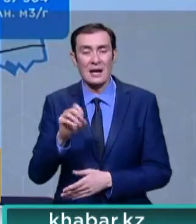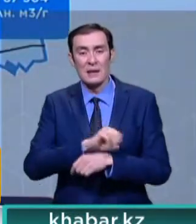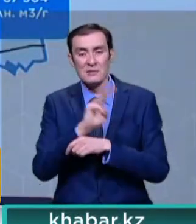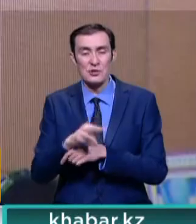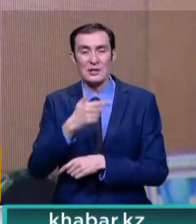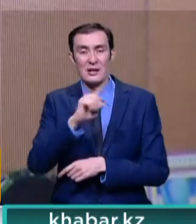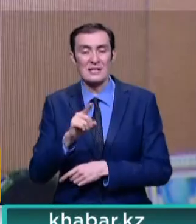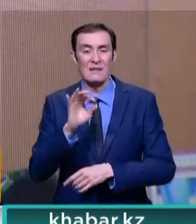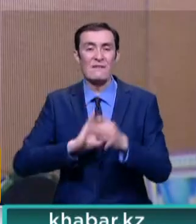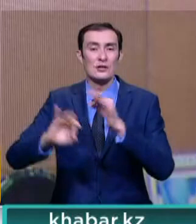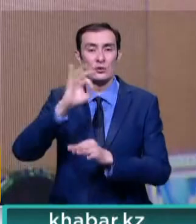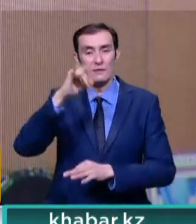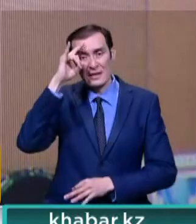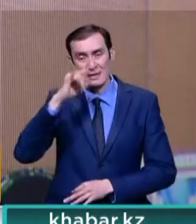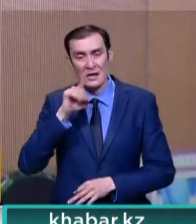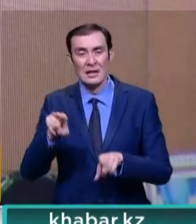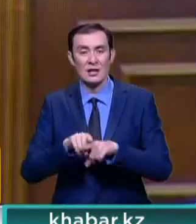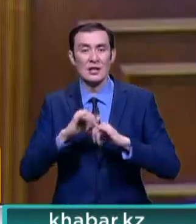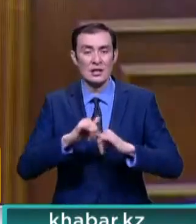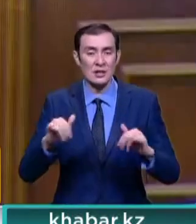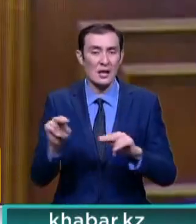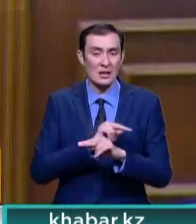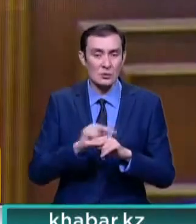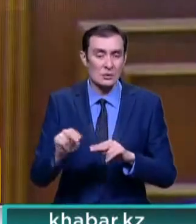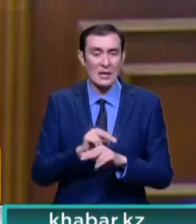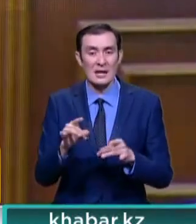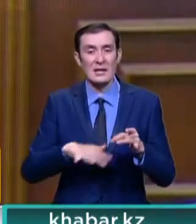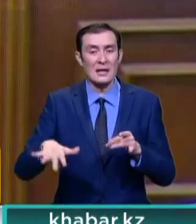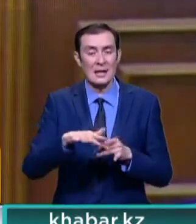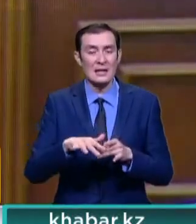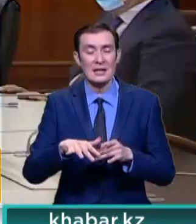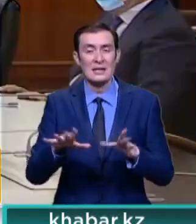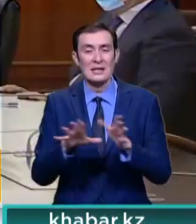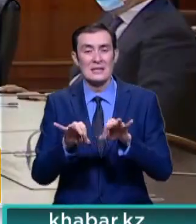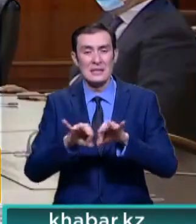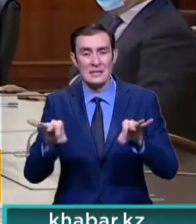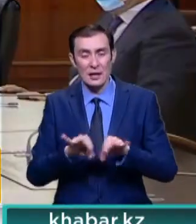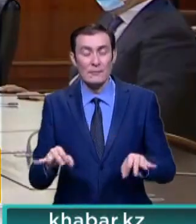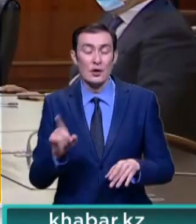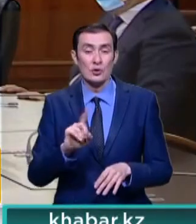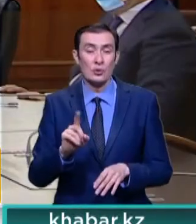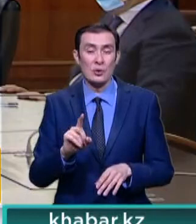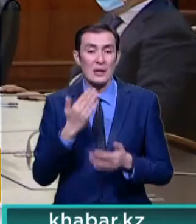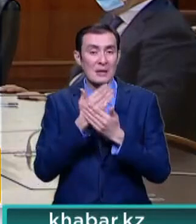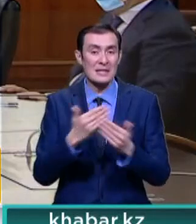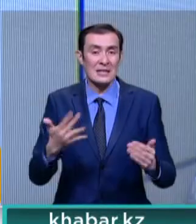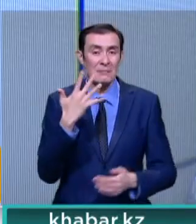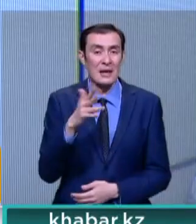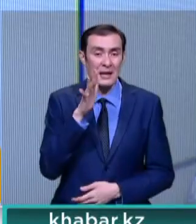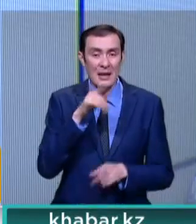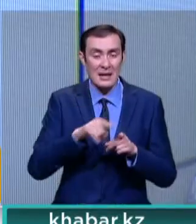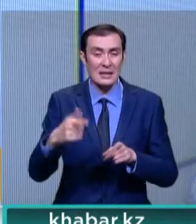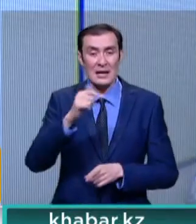газификацию Восточного Казахстана, а также расширение и реконструкцию региональных сетей. А стоит отметить, что за последние 5 лет